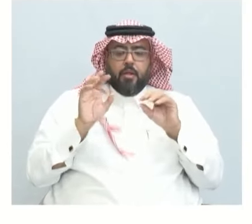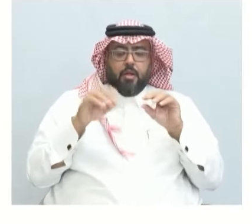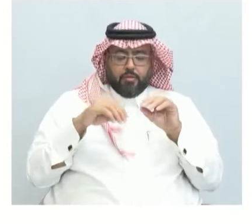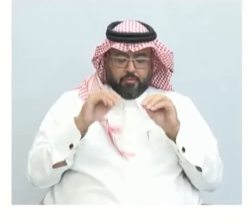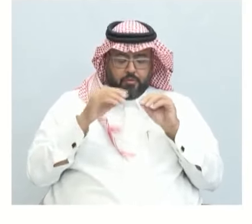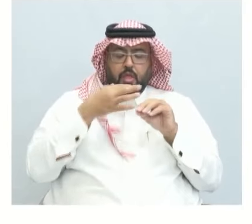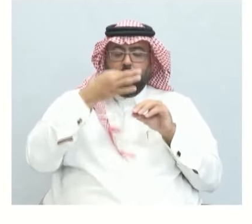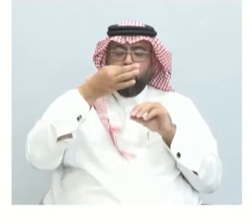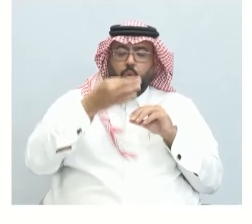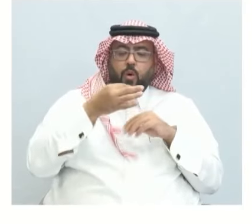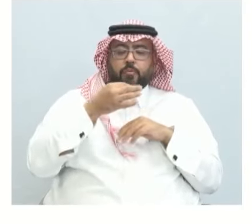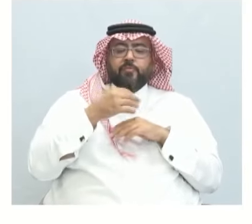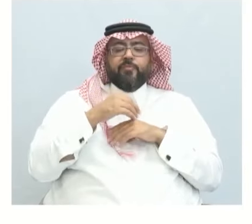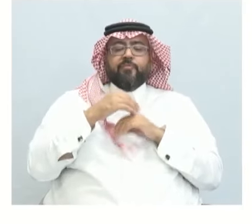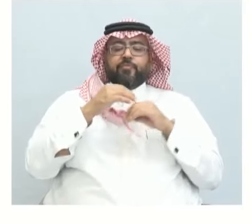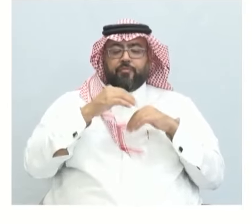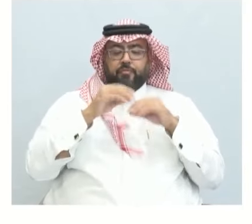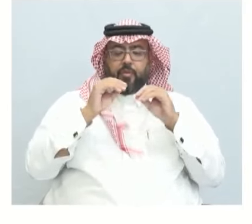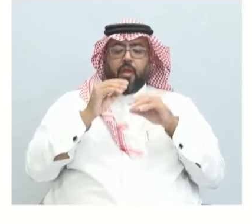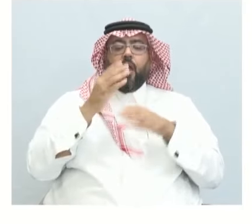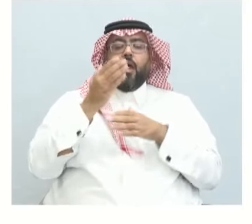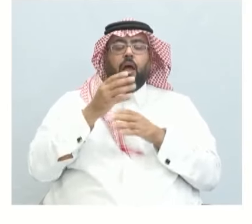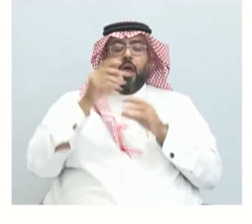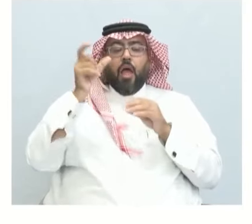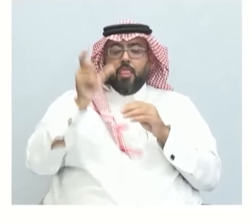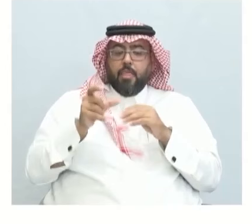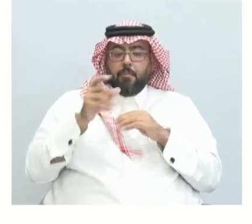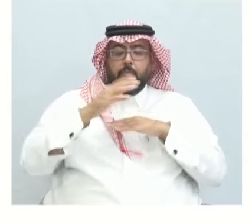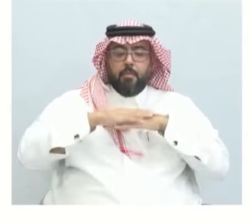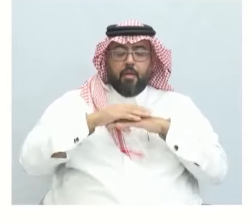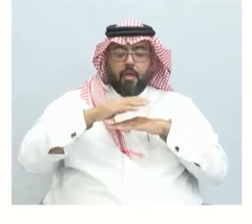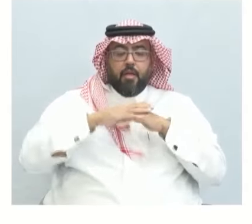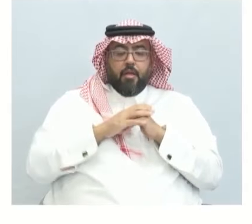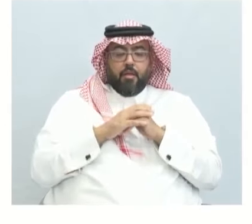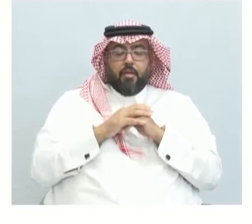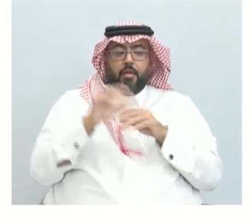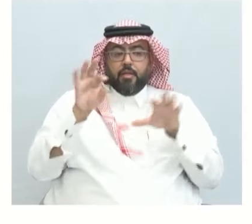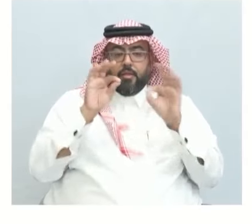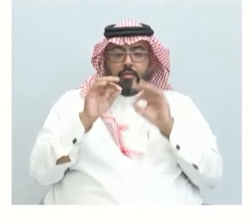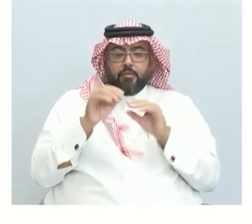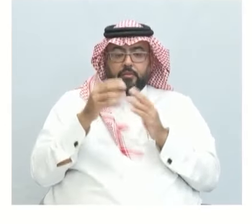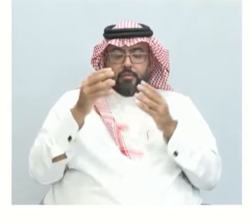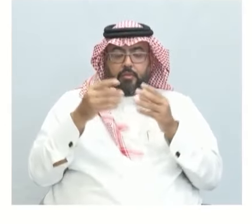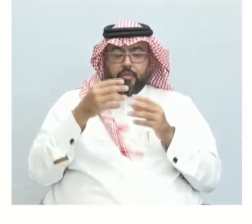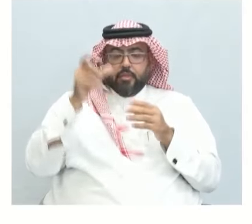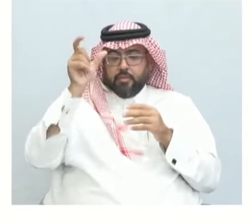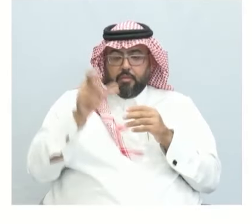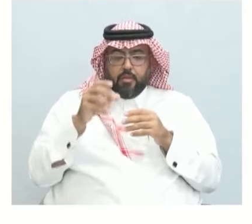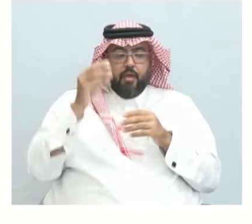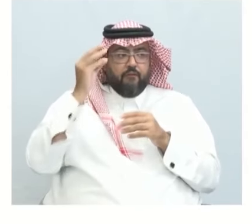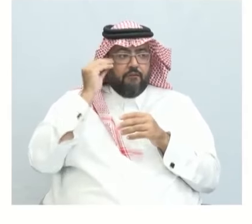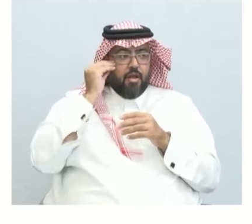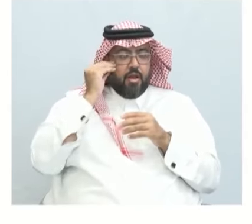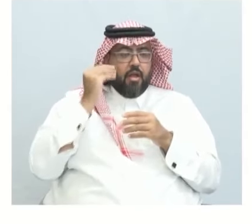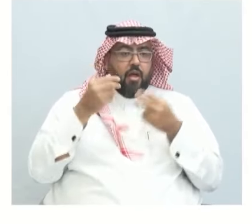ايضا يتذوق جماليات النص الادبي وايضا يستخرج من النصوص النثريه السيمات الفنيه البارزه